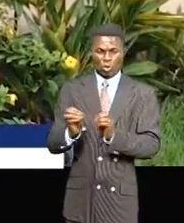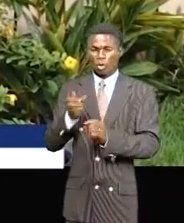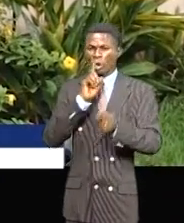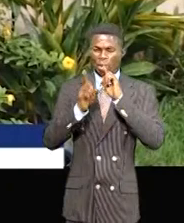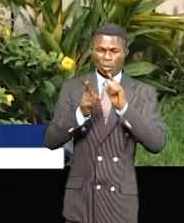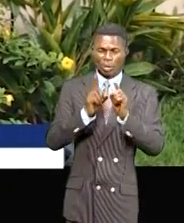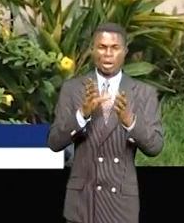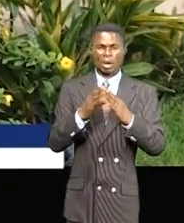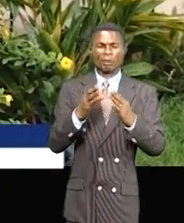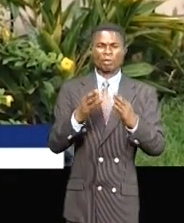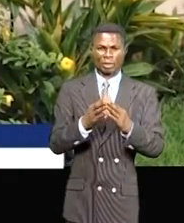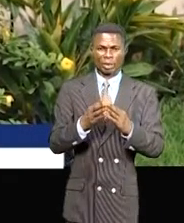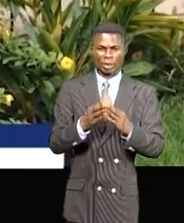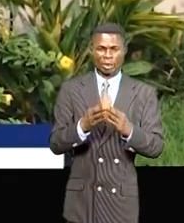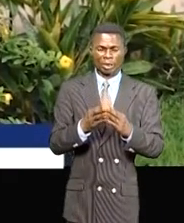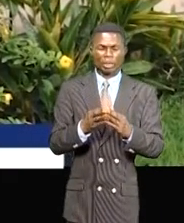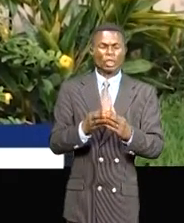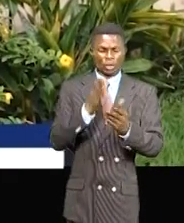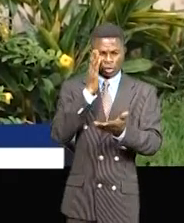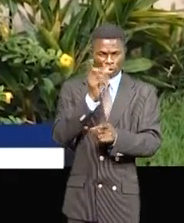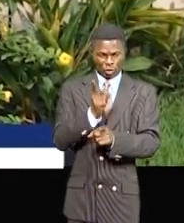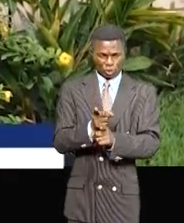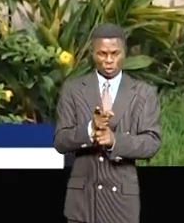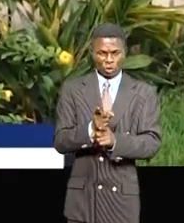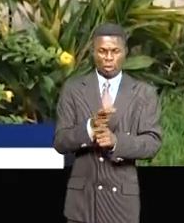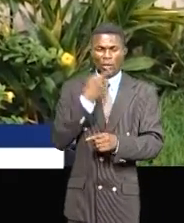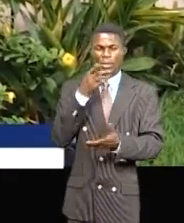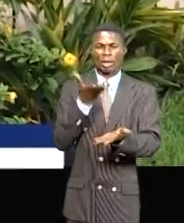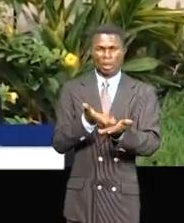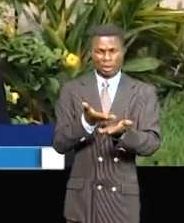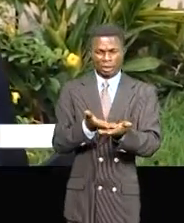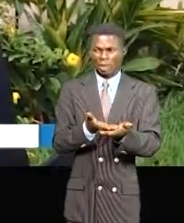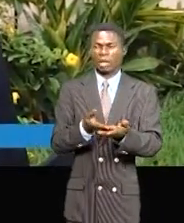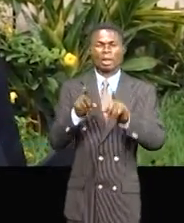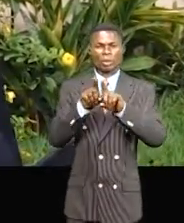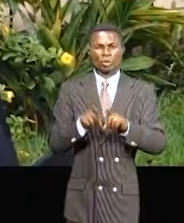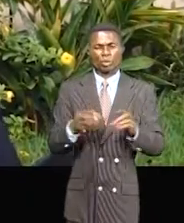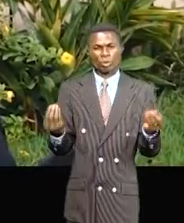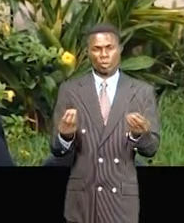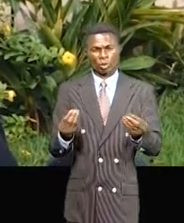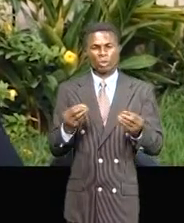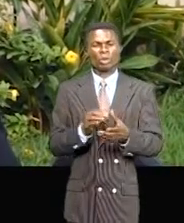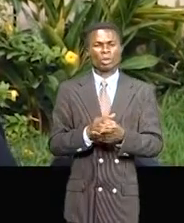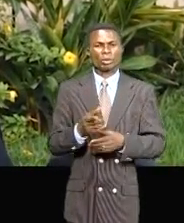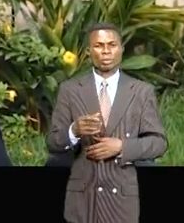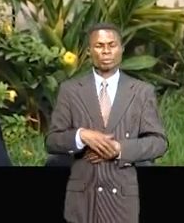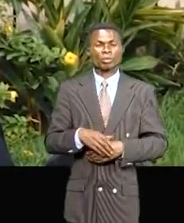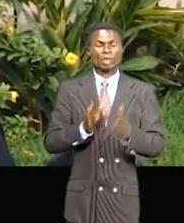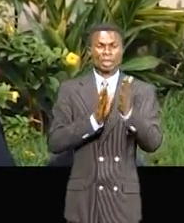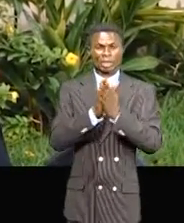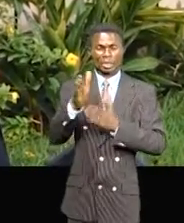échanges d'arbitrage, si jamais je pourrais le dire ainsi, Parce que le